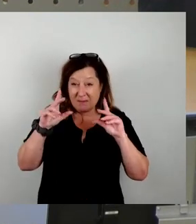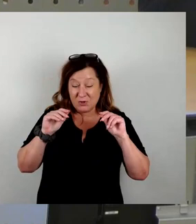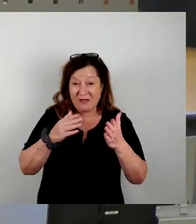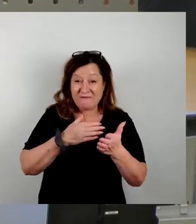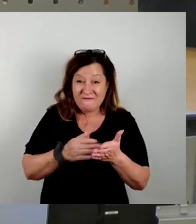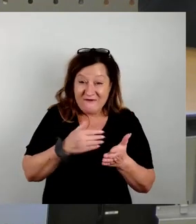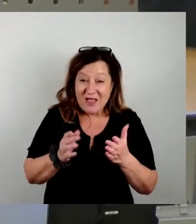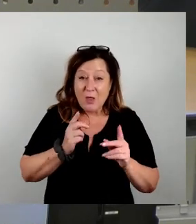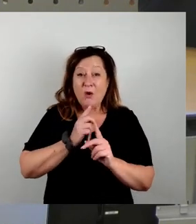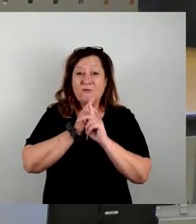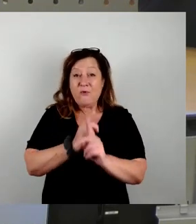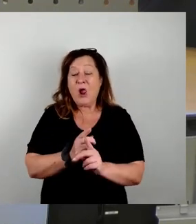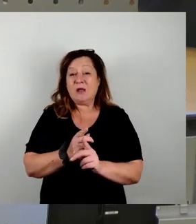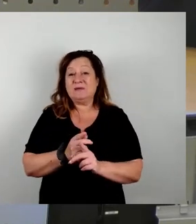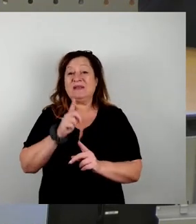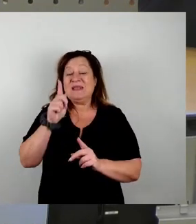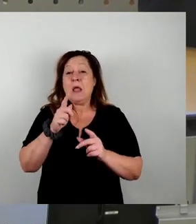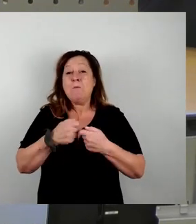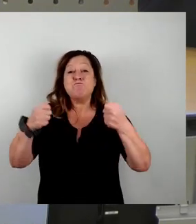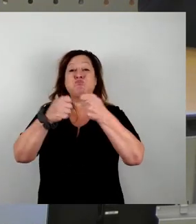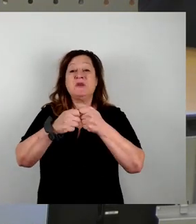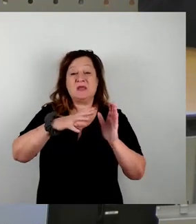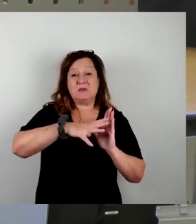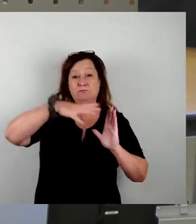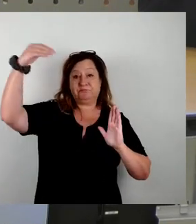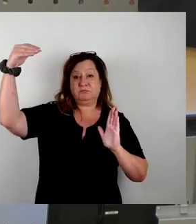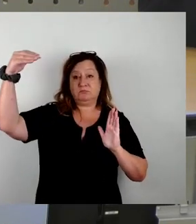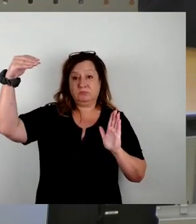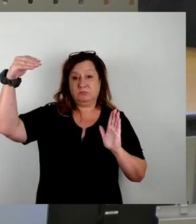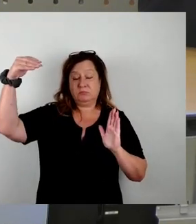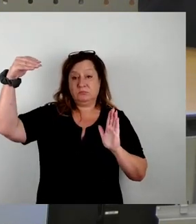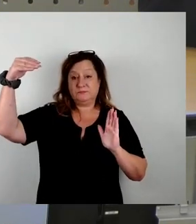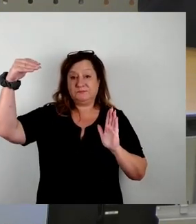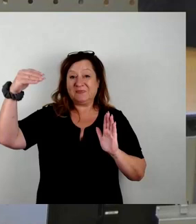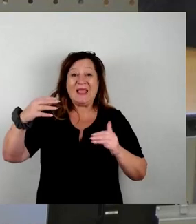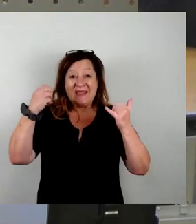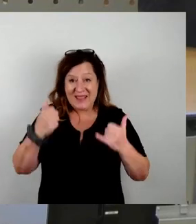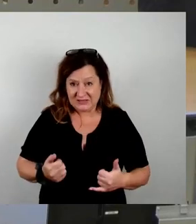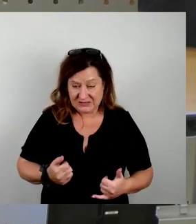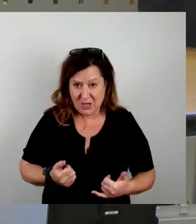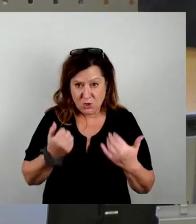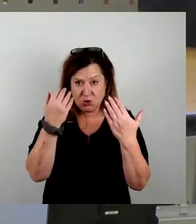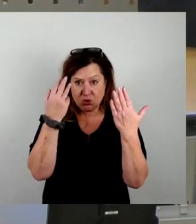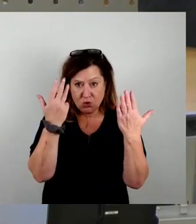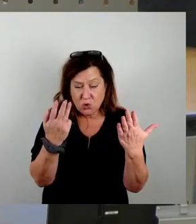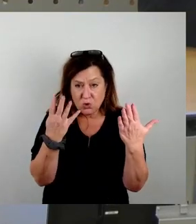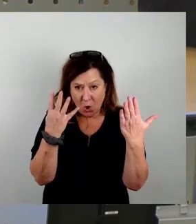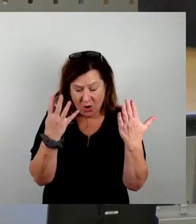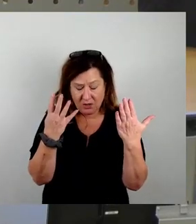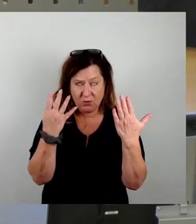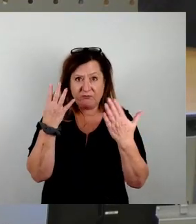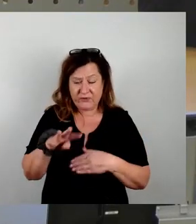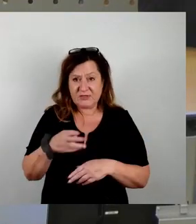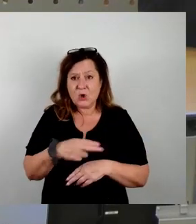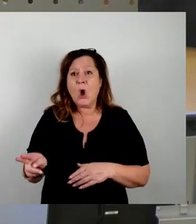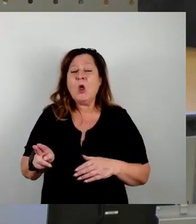dieser Hochzonung auf die Bundesebene. Denn jetzt wird deutlich, dass das 49-Euro-Ticket das Pferd des ÖV von hinten